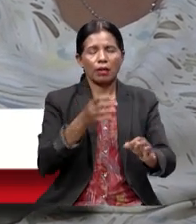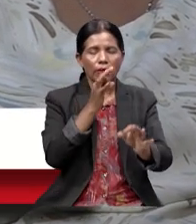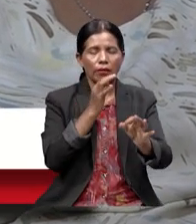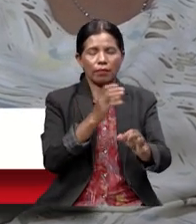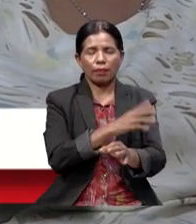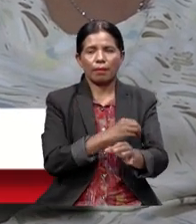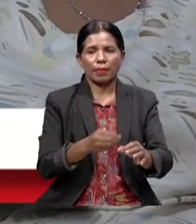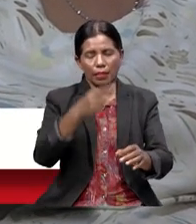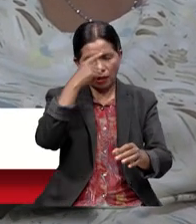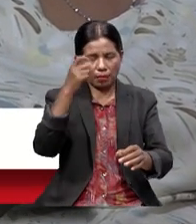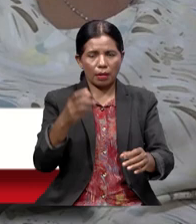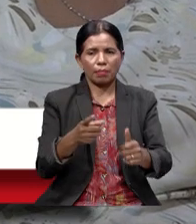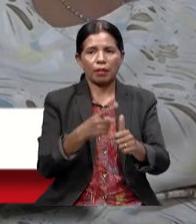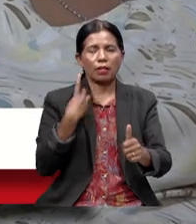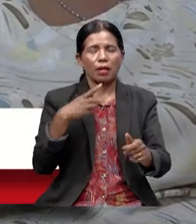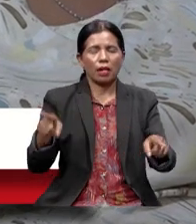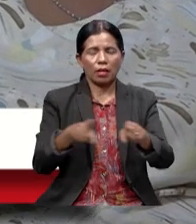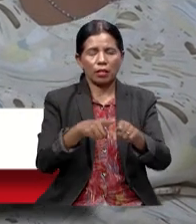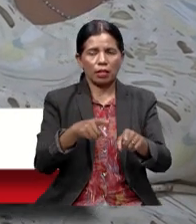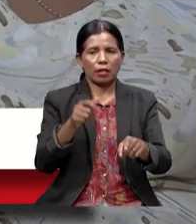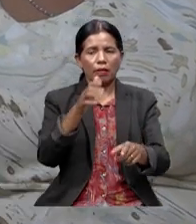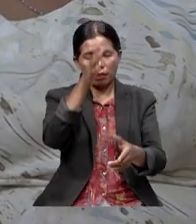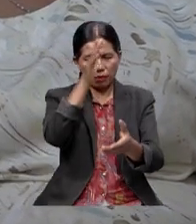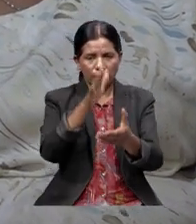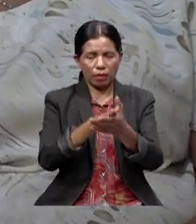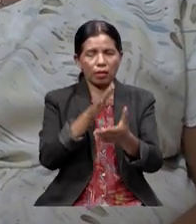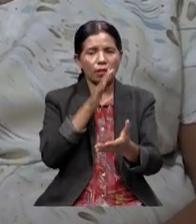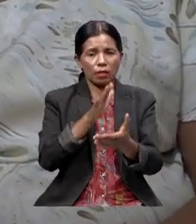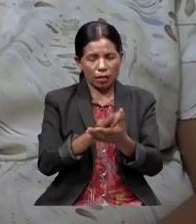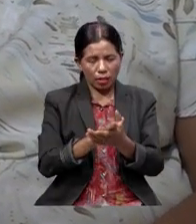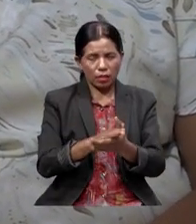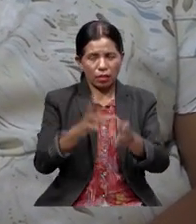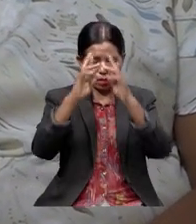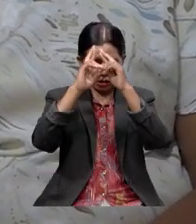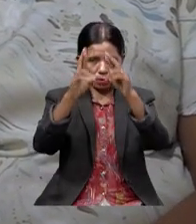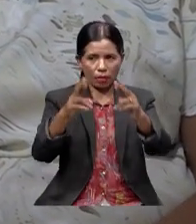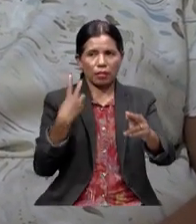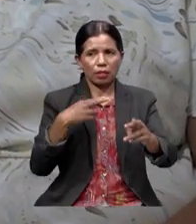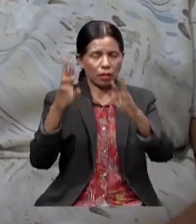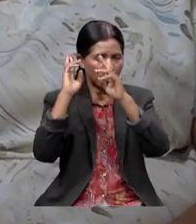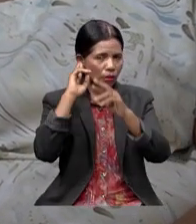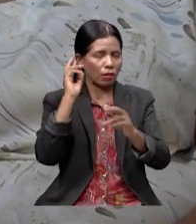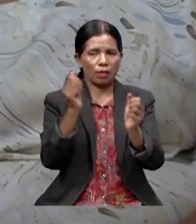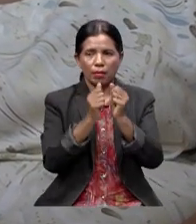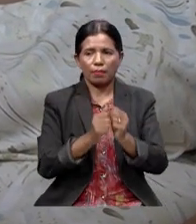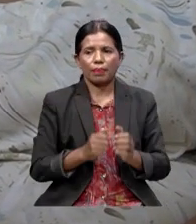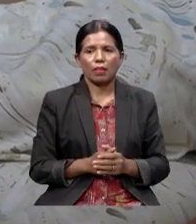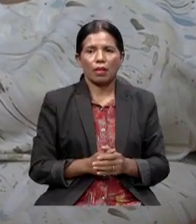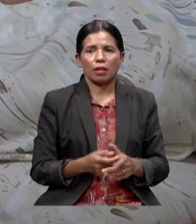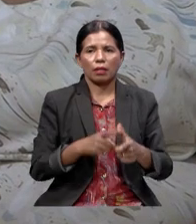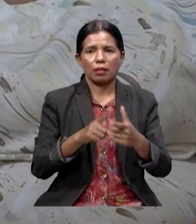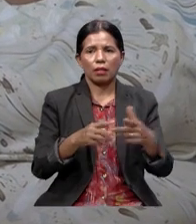Tamba, primeiro ne, itene ure fe lai ne, primeiro respeita malo. Ita respeita malo, itinga rona malo. Rona malo on, ma